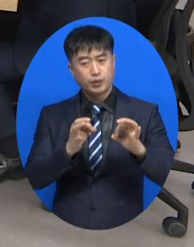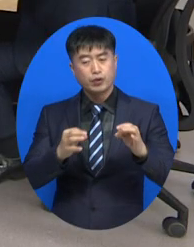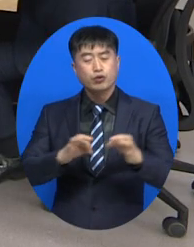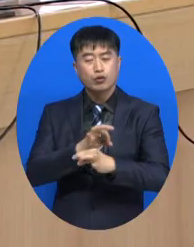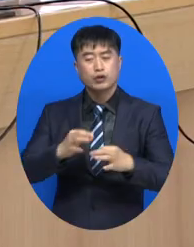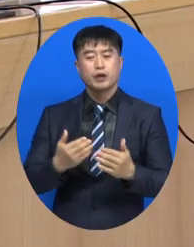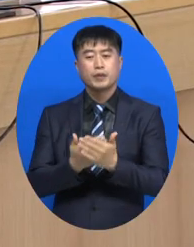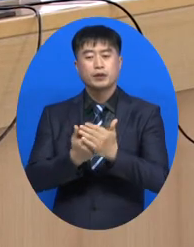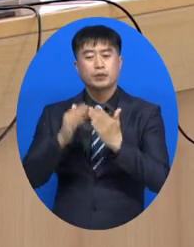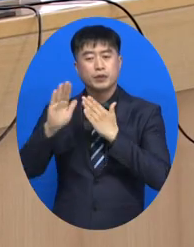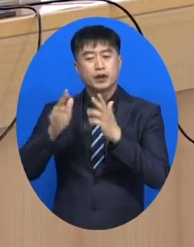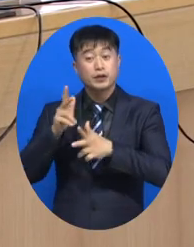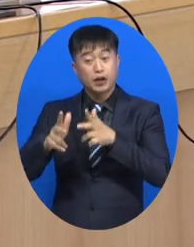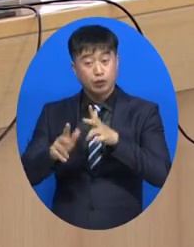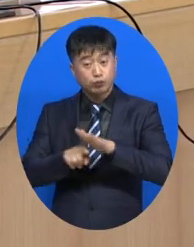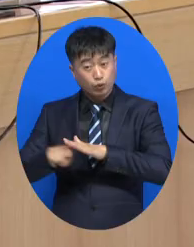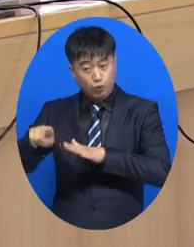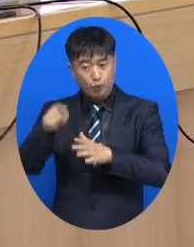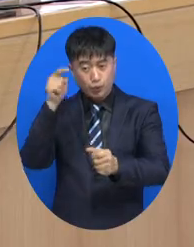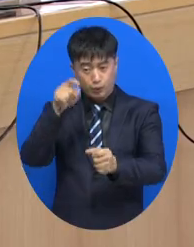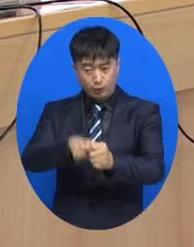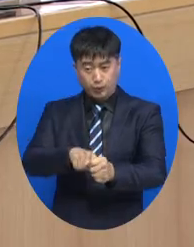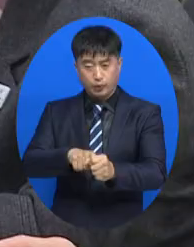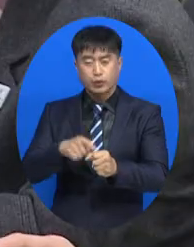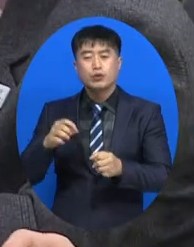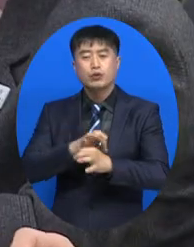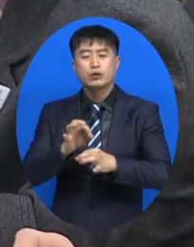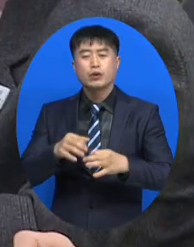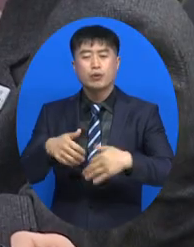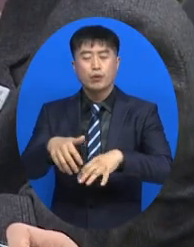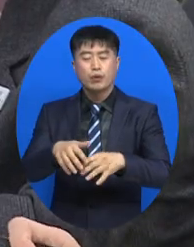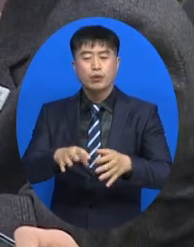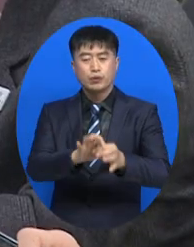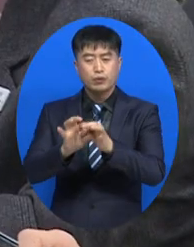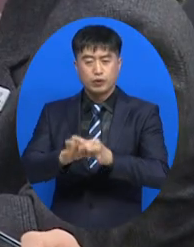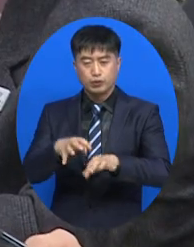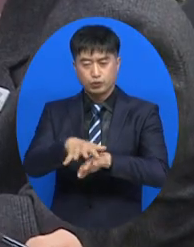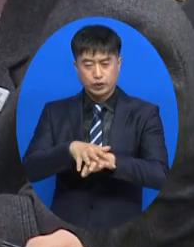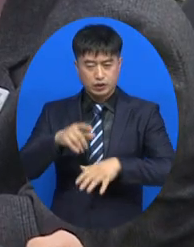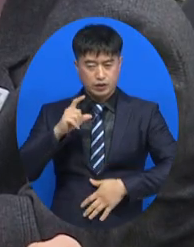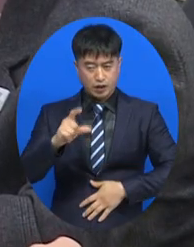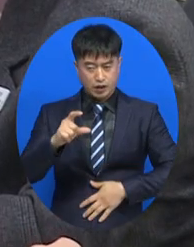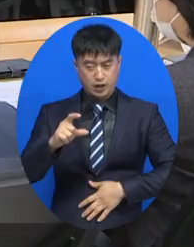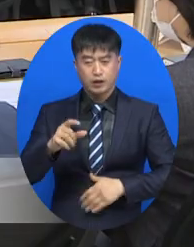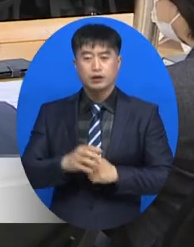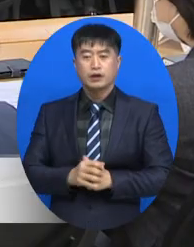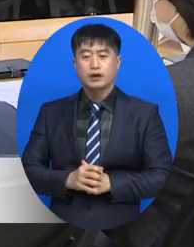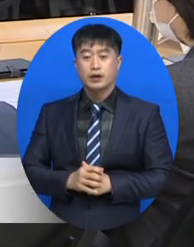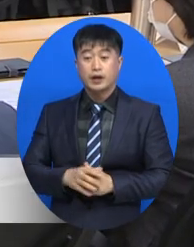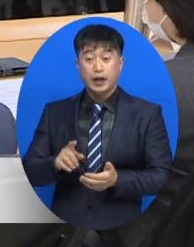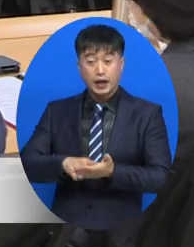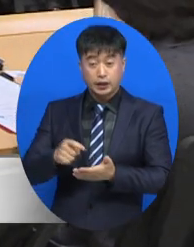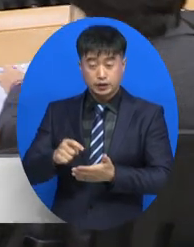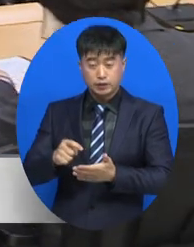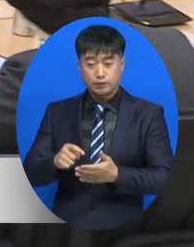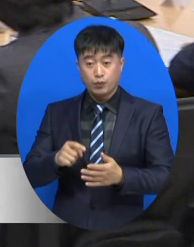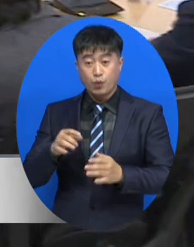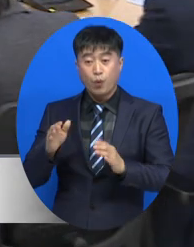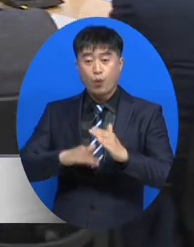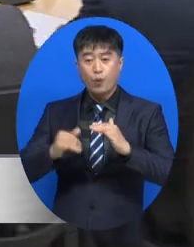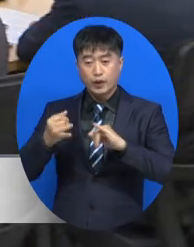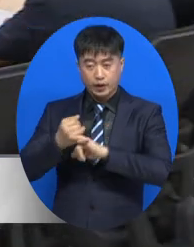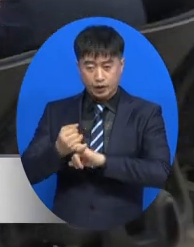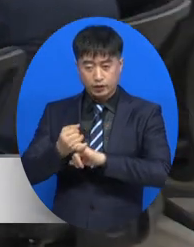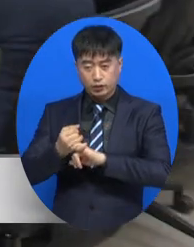경제 성장과 미래 산업 선도를 목표로 경제 관련 조직을 강화했다는 설명. 핵심 공약을